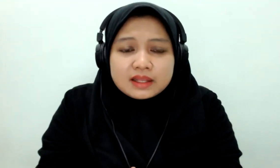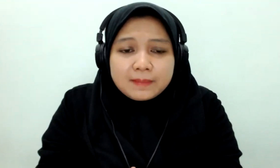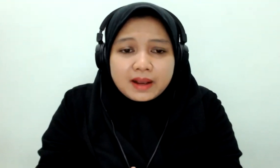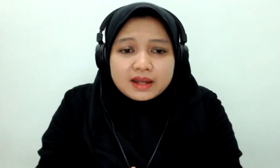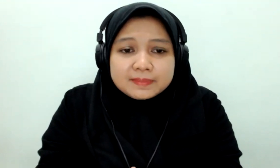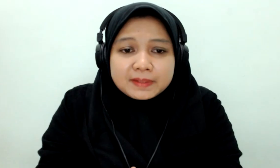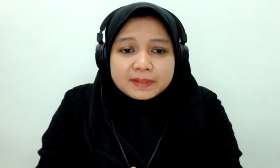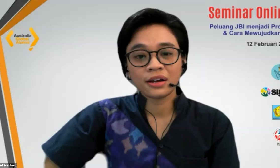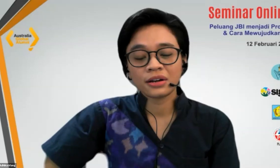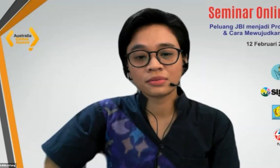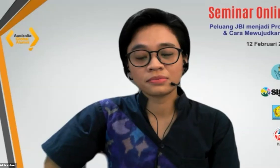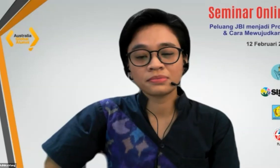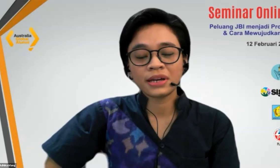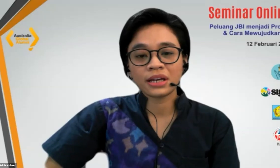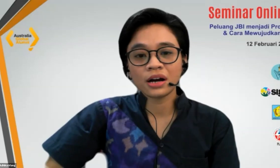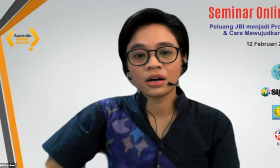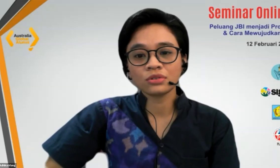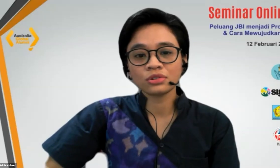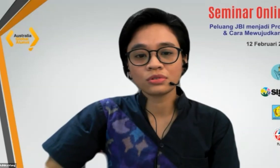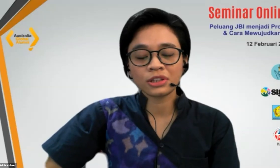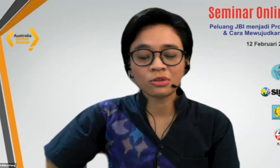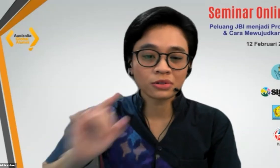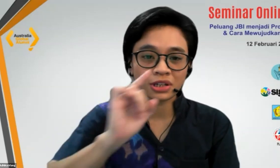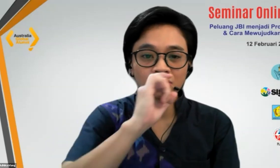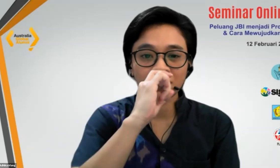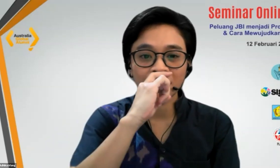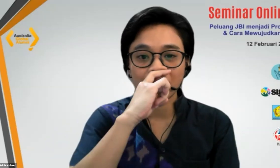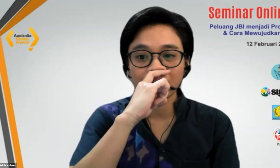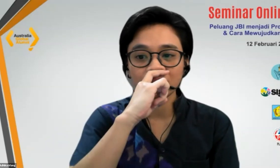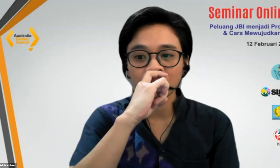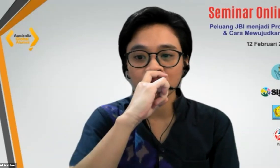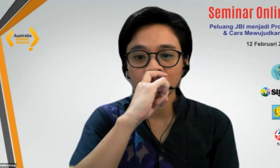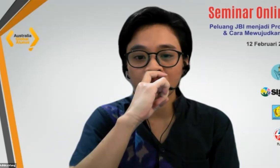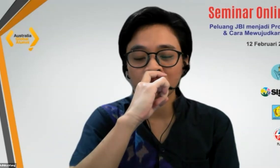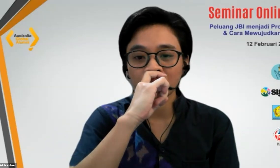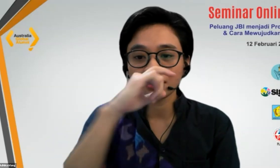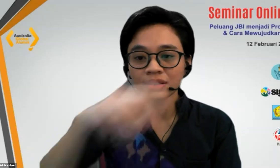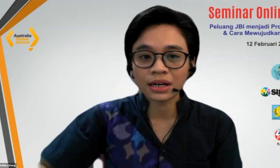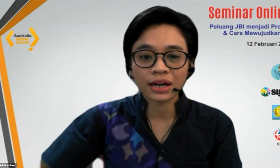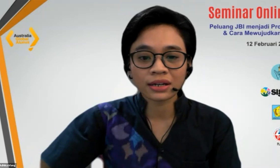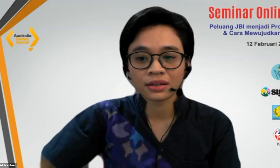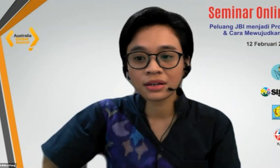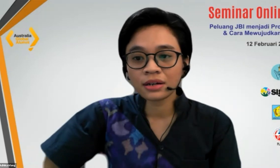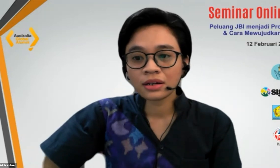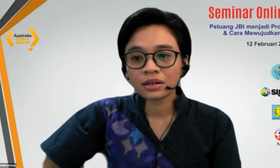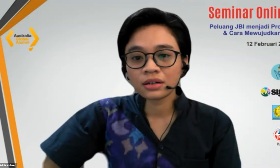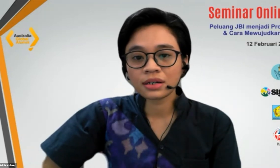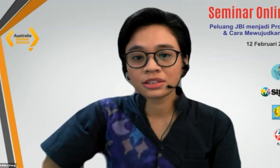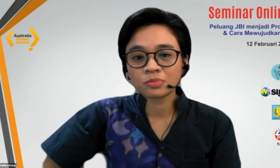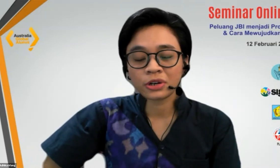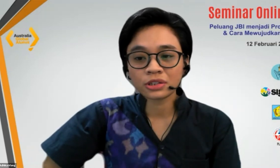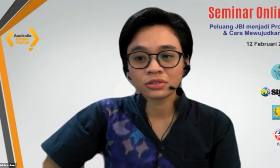tadi Apakah ada pertanyaan lain baik aa untuk it satu pertanyaan Bagaimana dengan